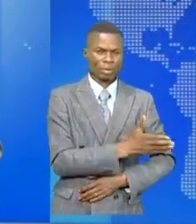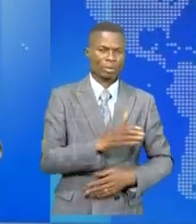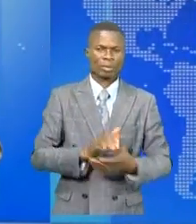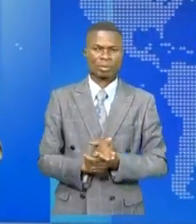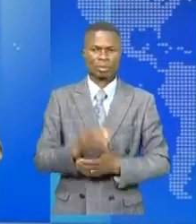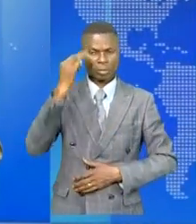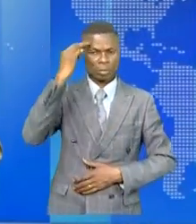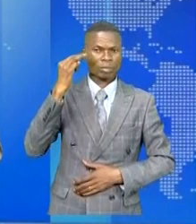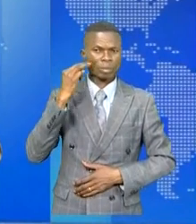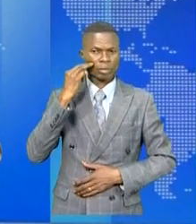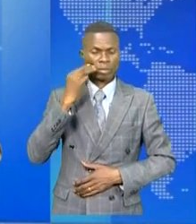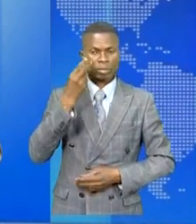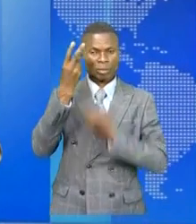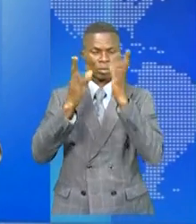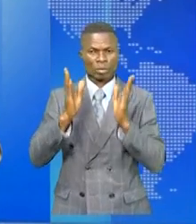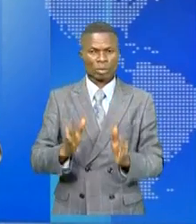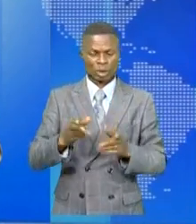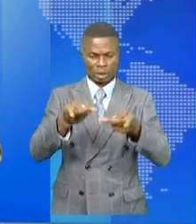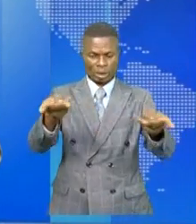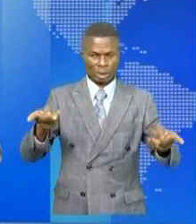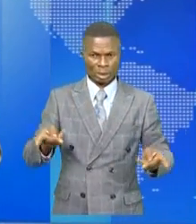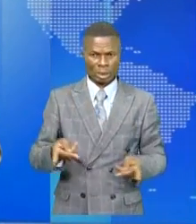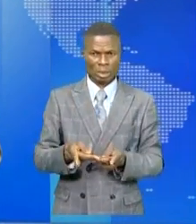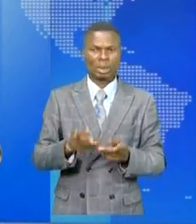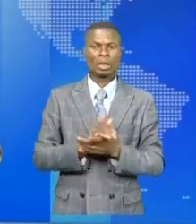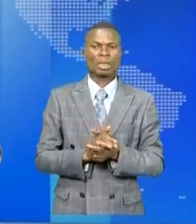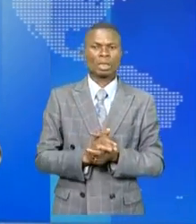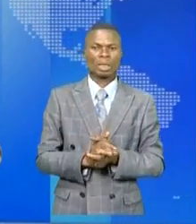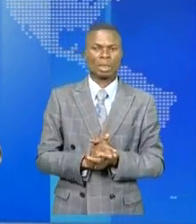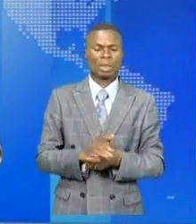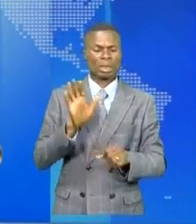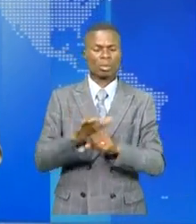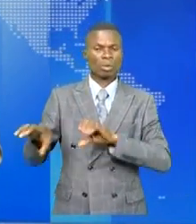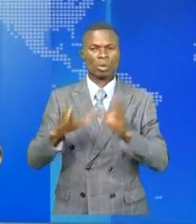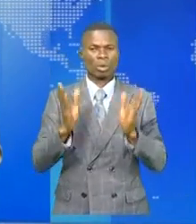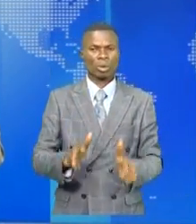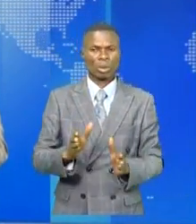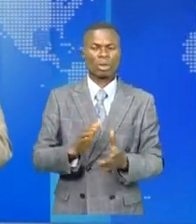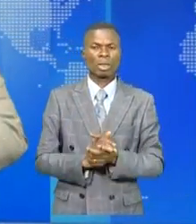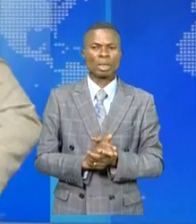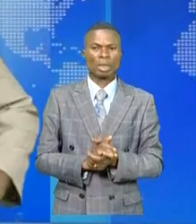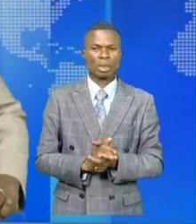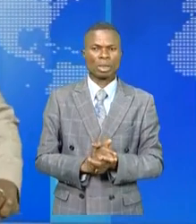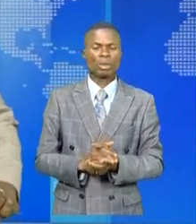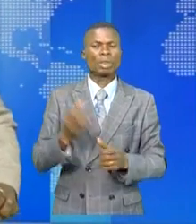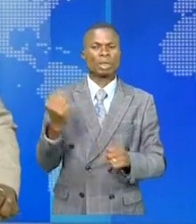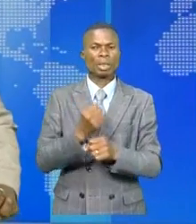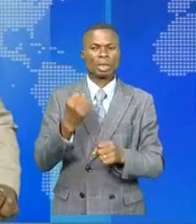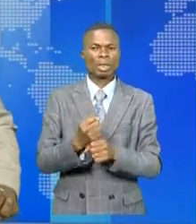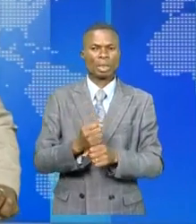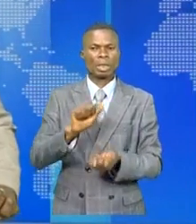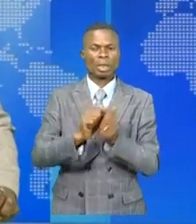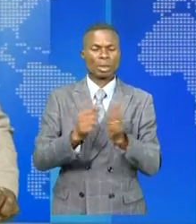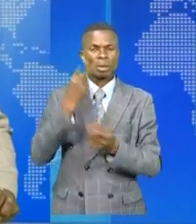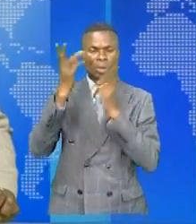Le ministre du Tourisme, Modérou Simba, a échangé hier avec les différents acteurs étatiques et privés œuvrant dans les secteurs